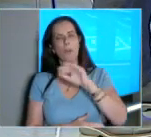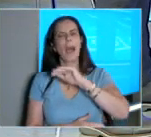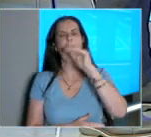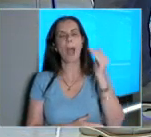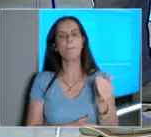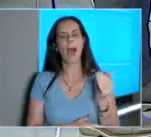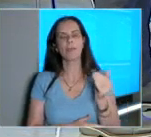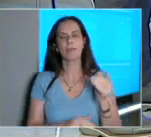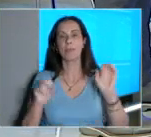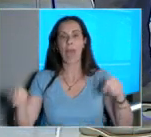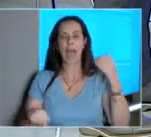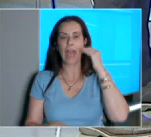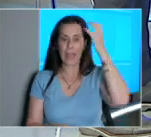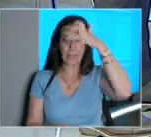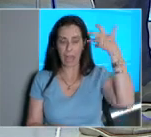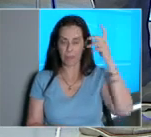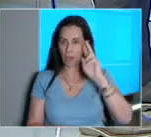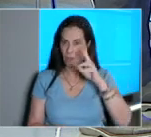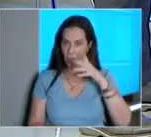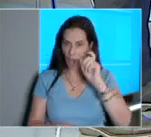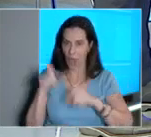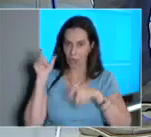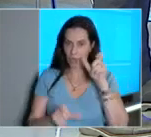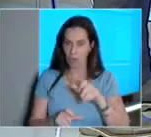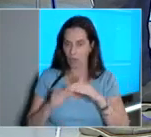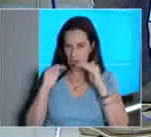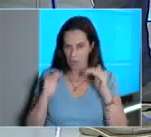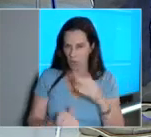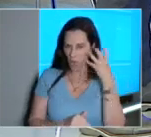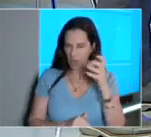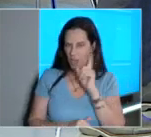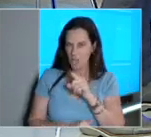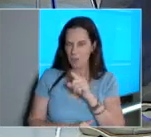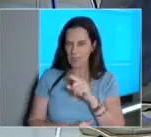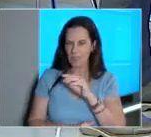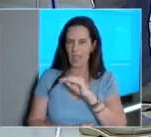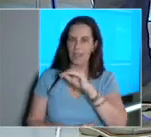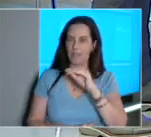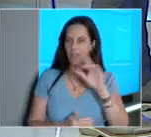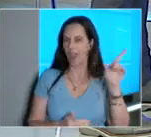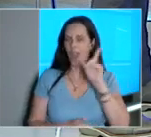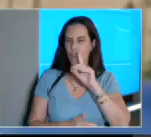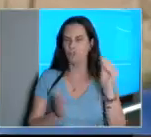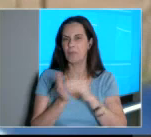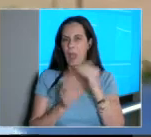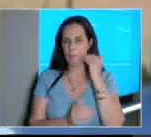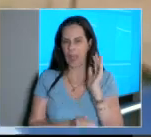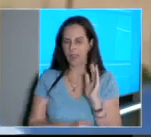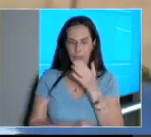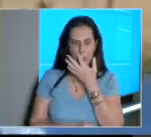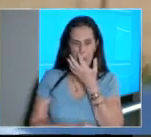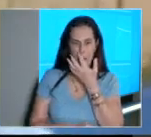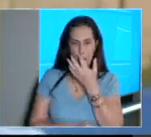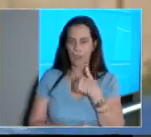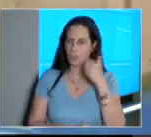רמת טראמפ? אגב, יש מישהו מהתושבים שפחות אהב את השם הזה? אני ממש,